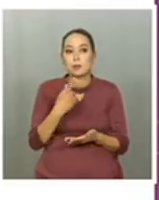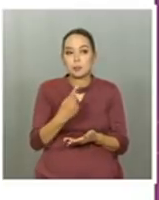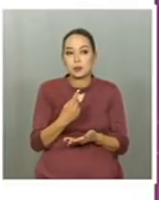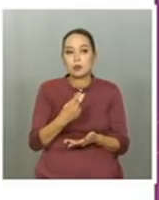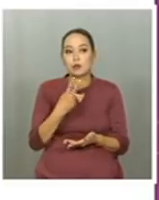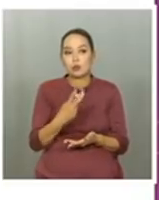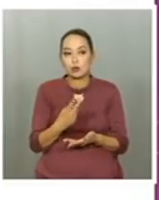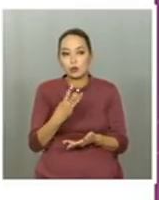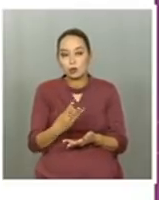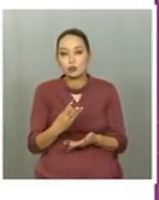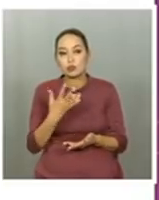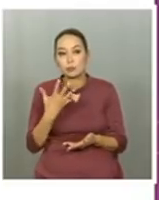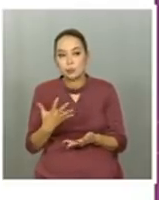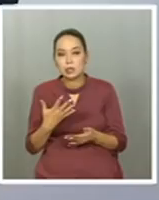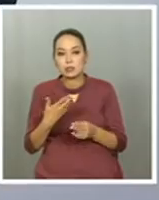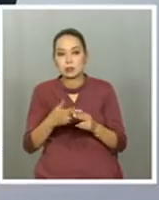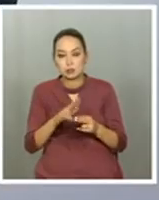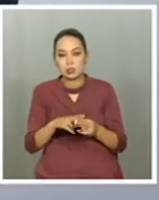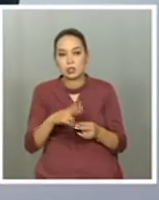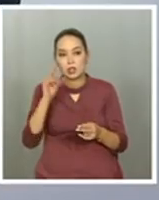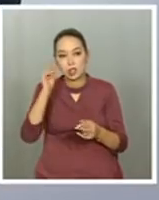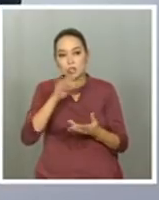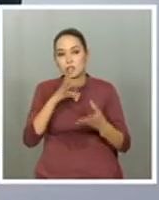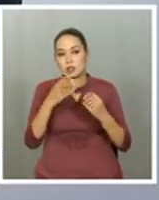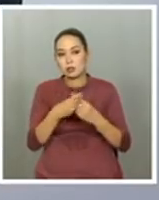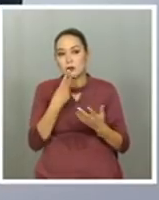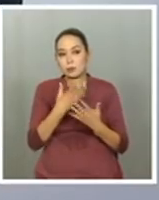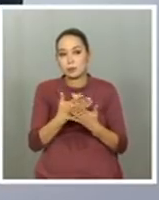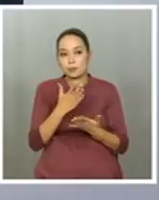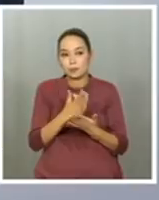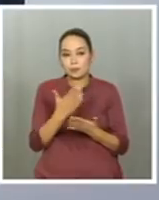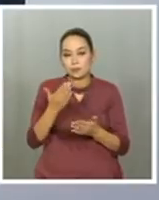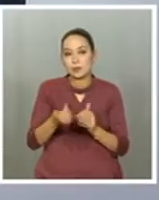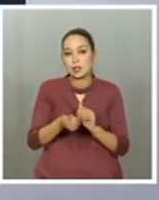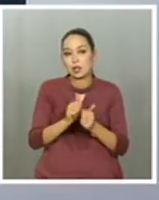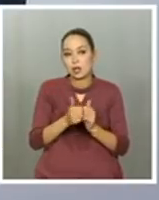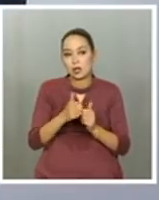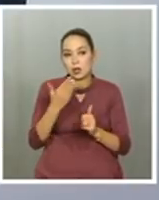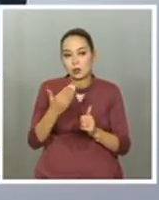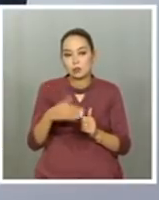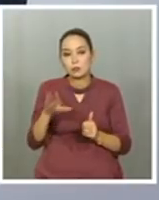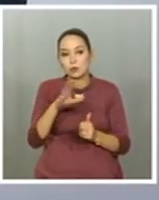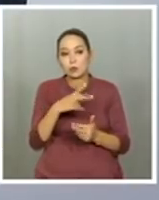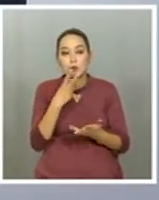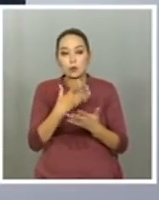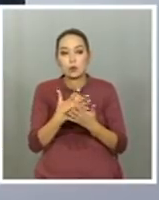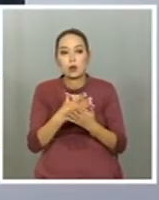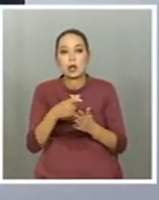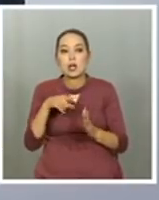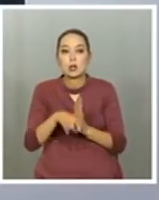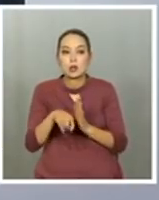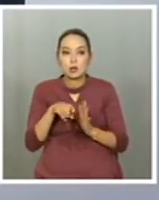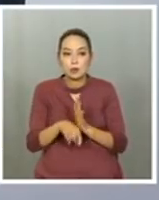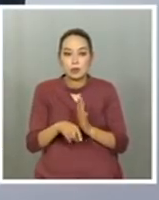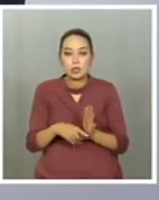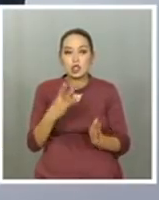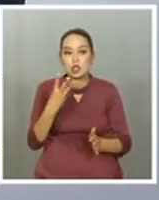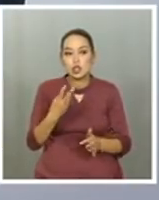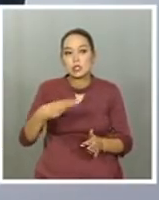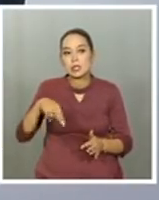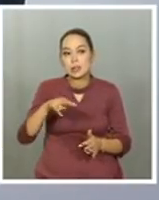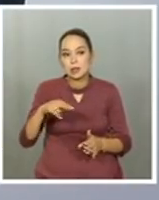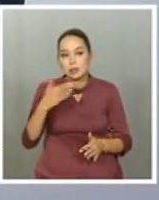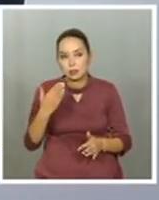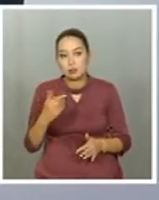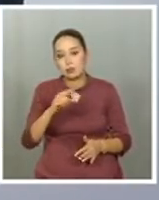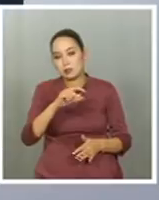5, 7 тотығу дәрежесін көрсетеді. Олардың айнымалы тотығу дәрежесін көрсетуінің себебі 3D деңгейшесі бос